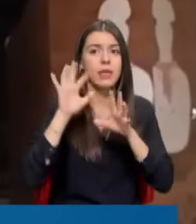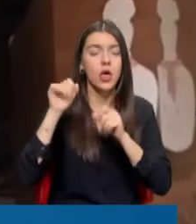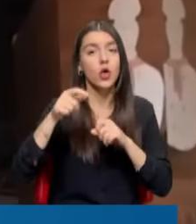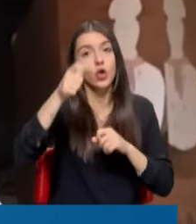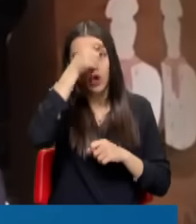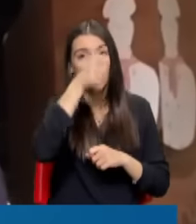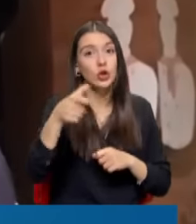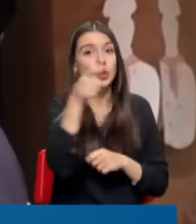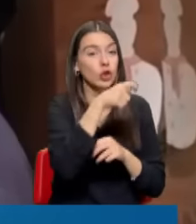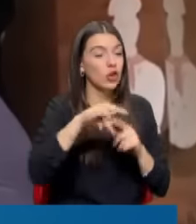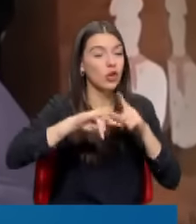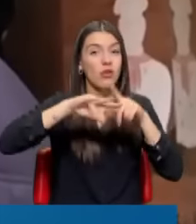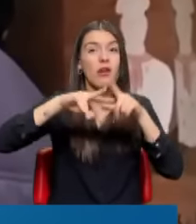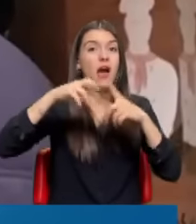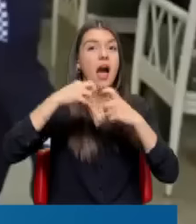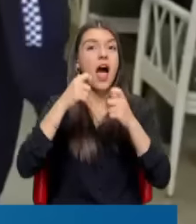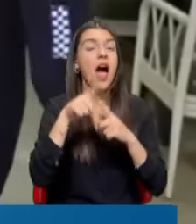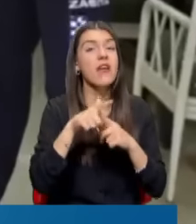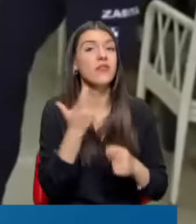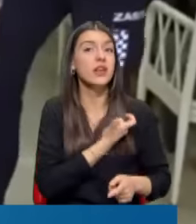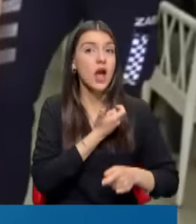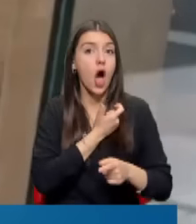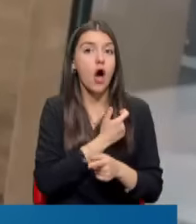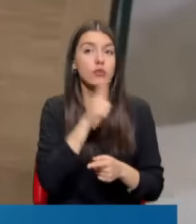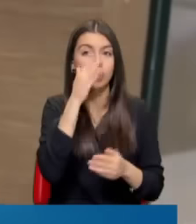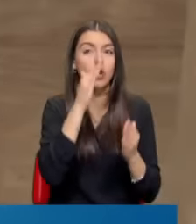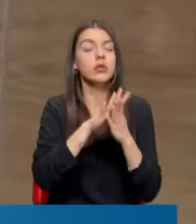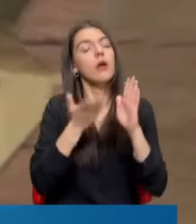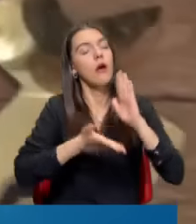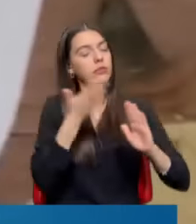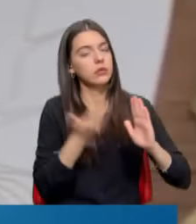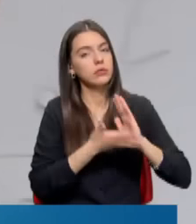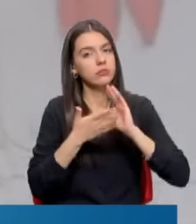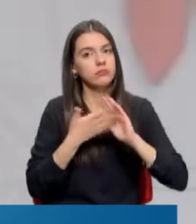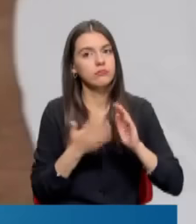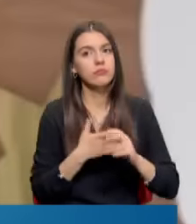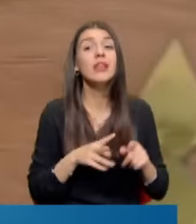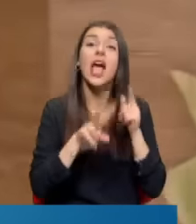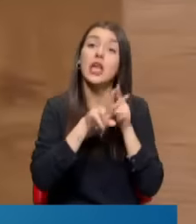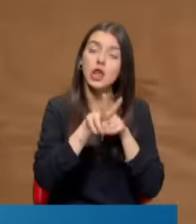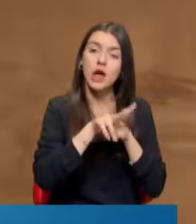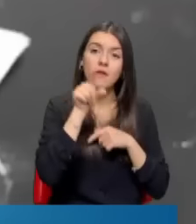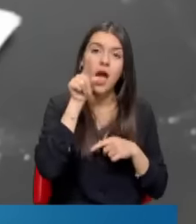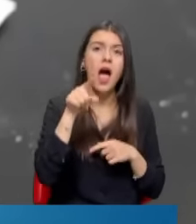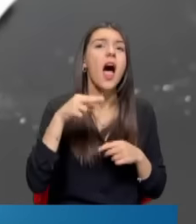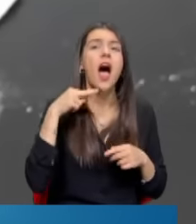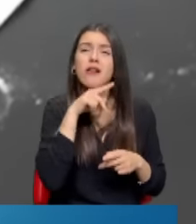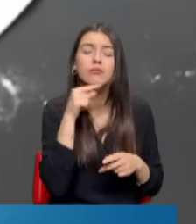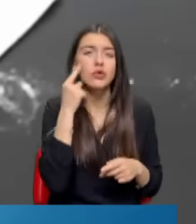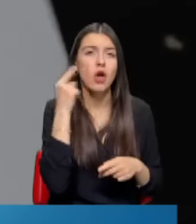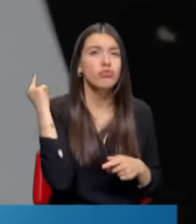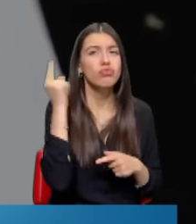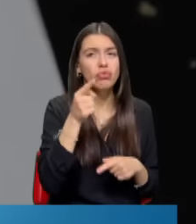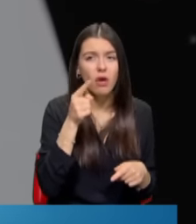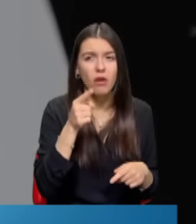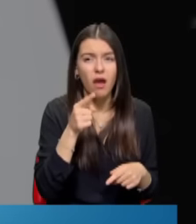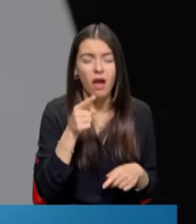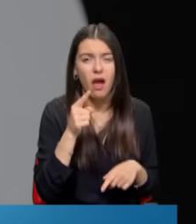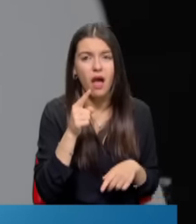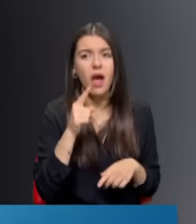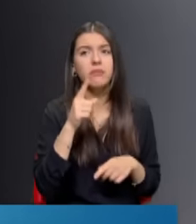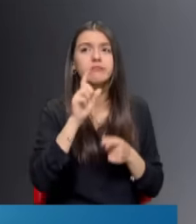Kanunu'na aykırı olan tabelalar kaldırıldı. Yalova'da Belediye Başkanı Mehmet Gürel'in talimatıyla Arapça tabelalı iş yerlerine yönelik